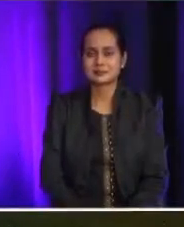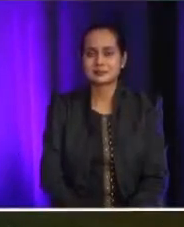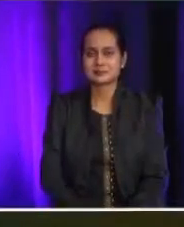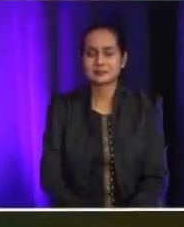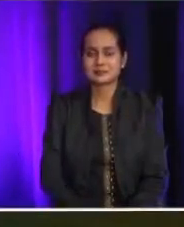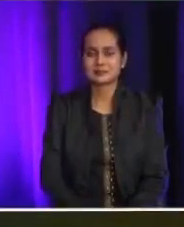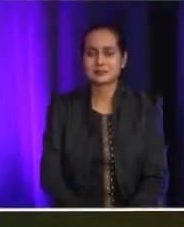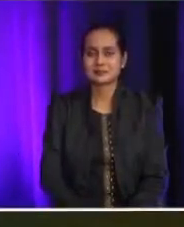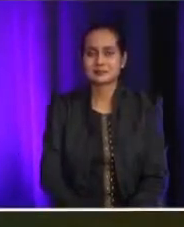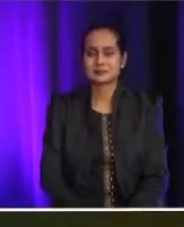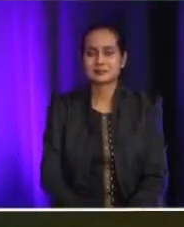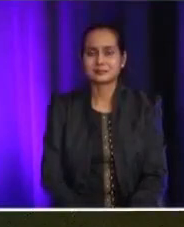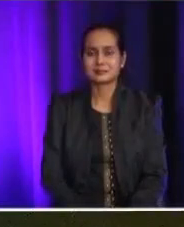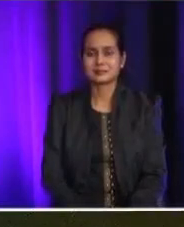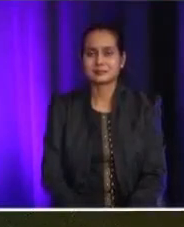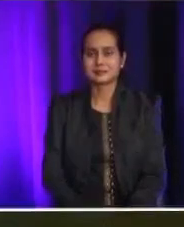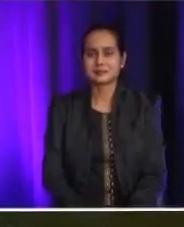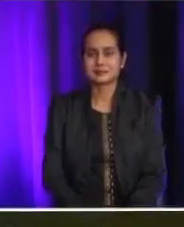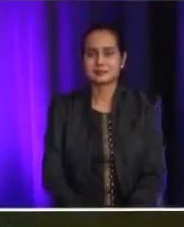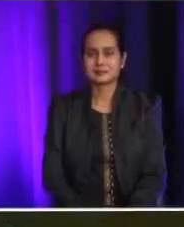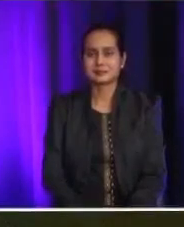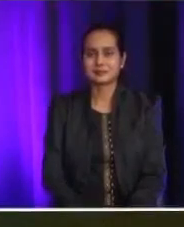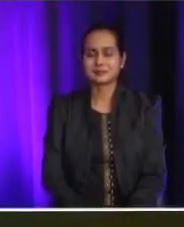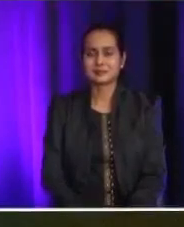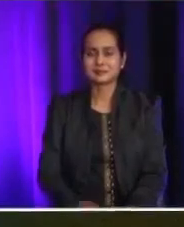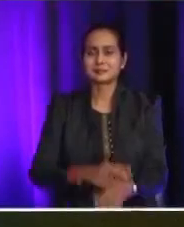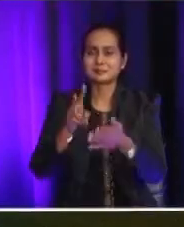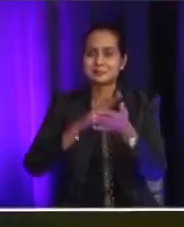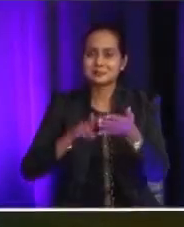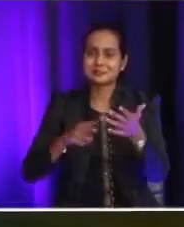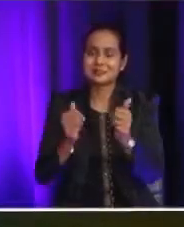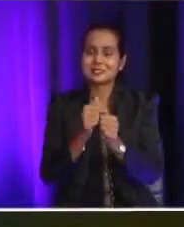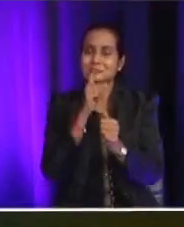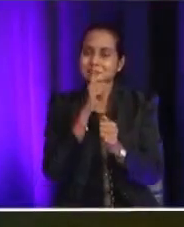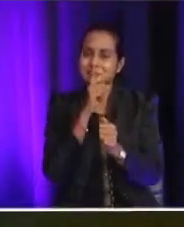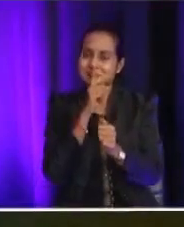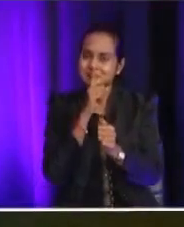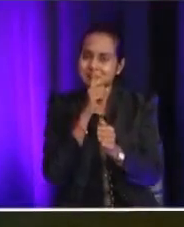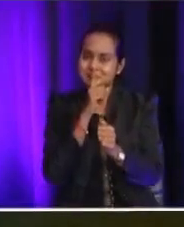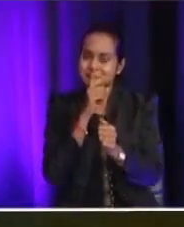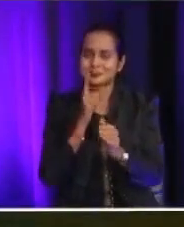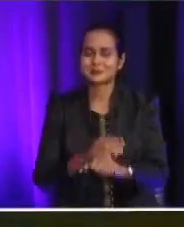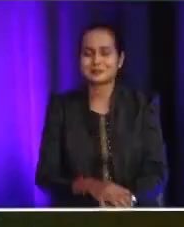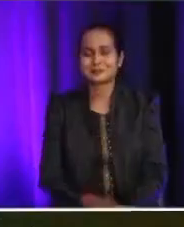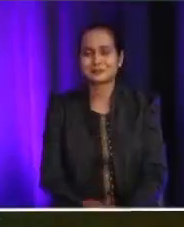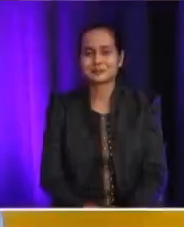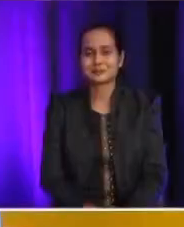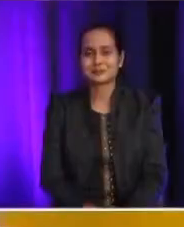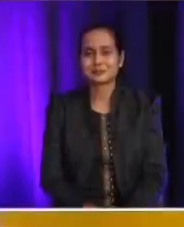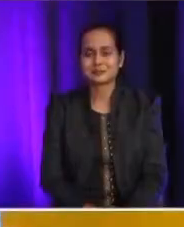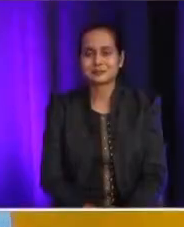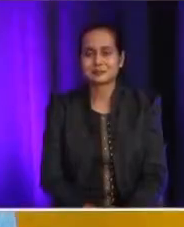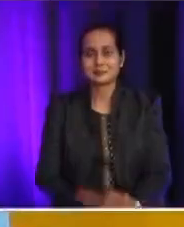murid itu boleh angkat tangan? Tak ada. Diorang kena membaca senyap baru mereka mengetahui. Sebab sebenarnya Akmal,